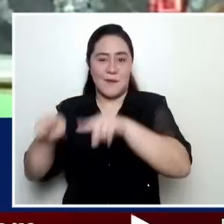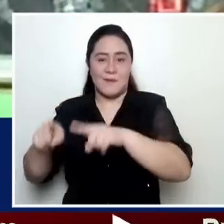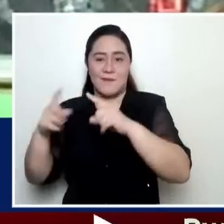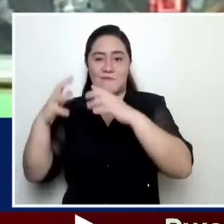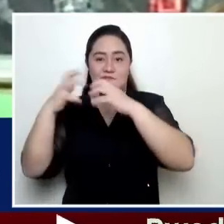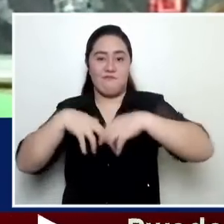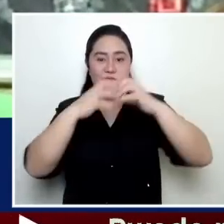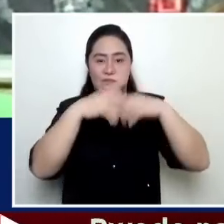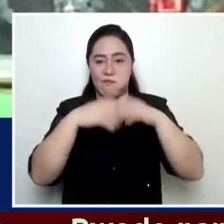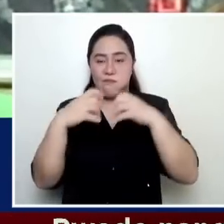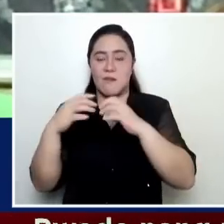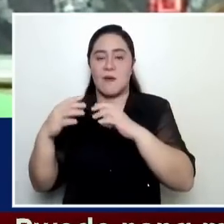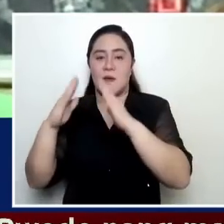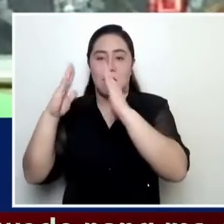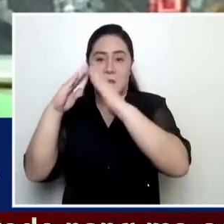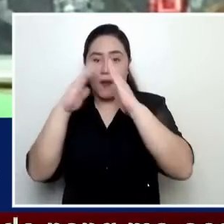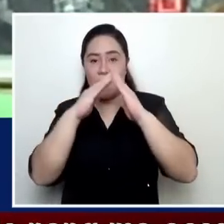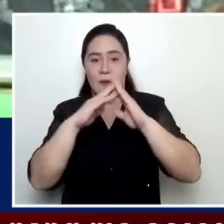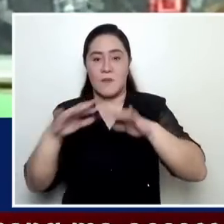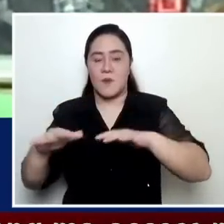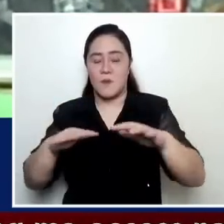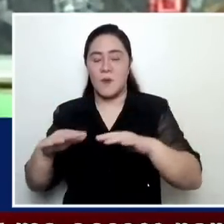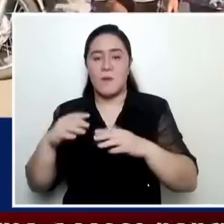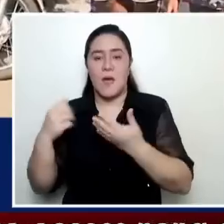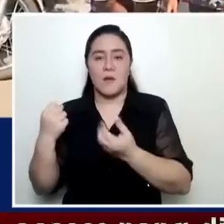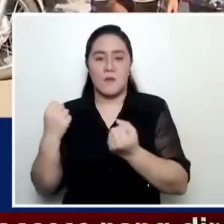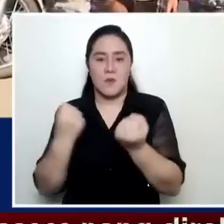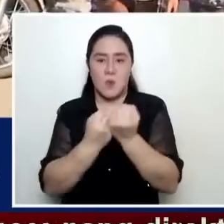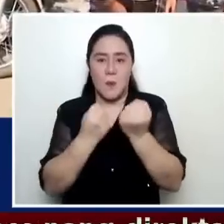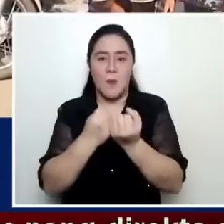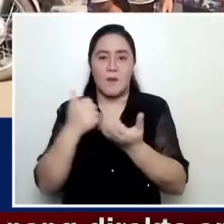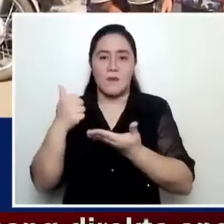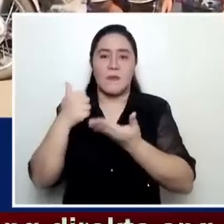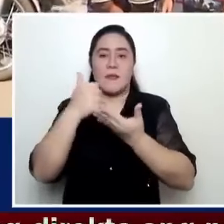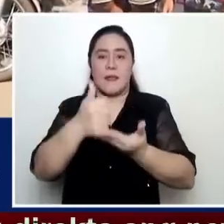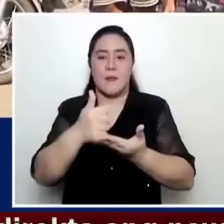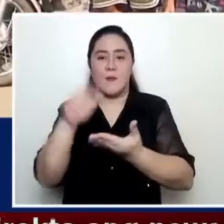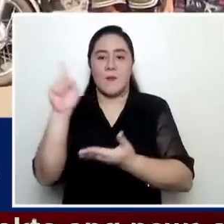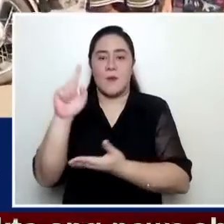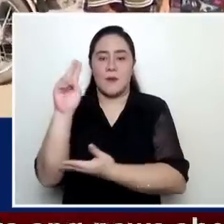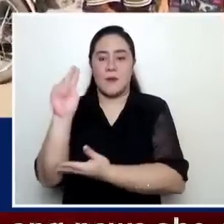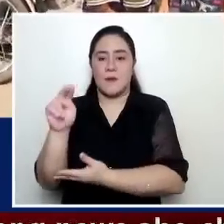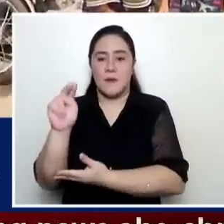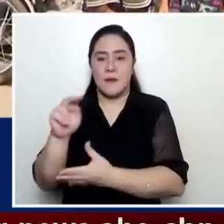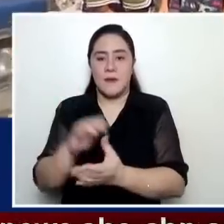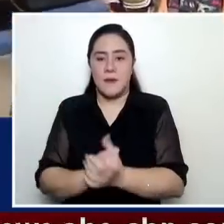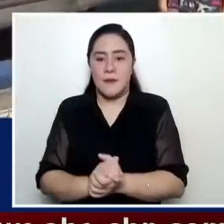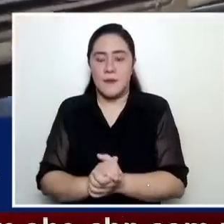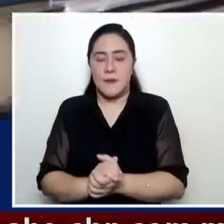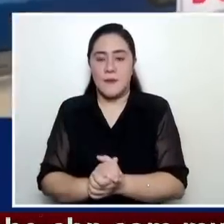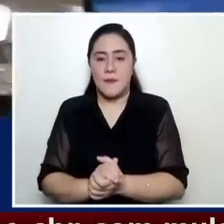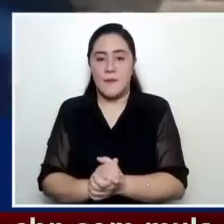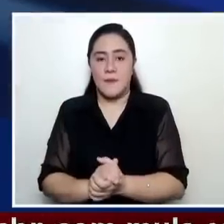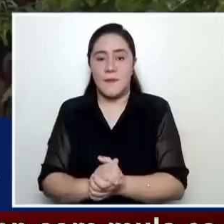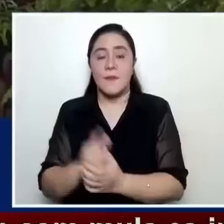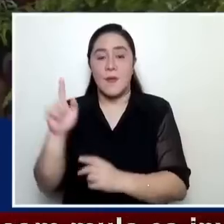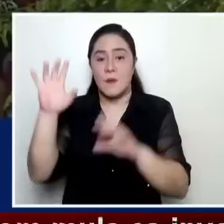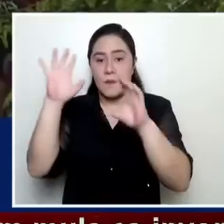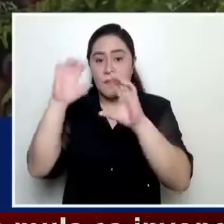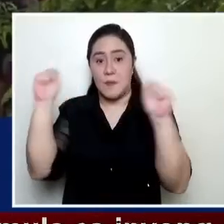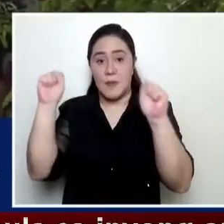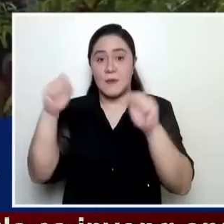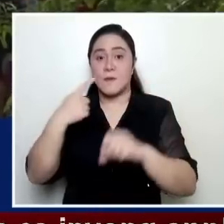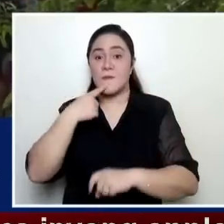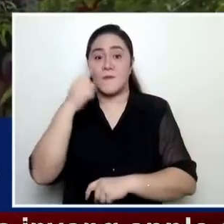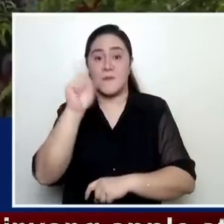support them and give them all that they need. Ipinag-utos rin ng Pangulo ang agarang pagbabalik ng supply ng malinis